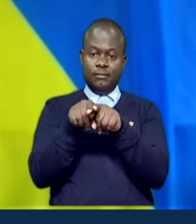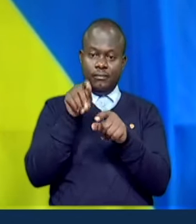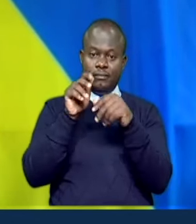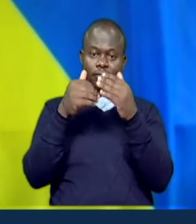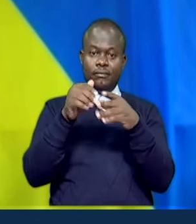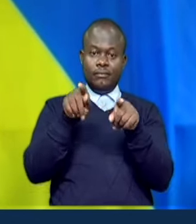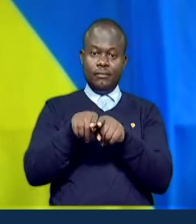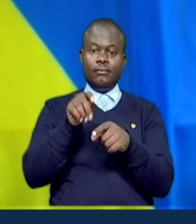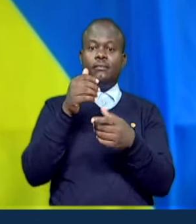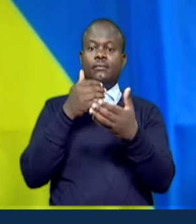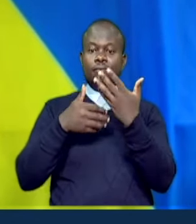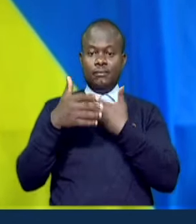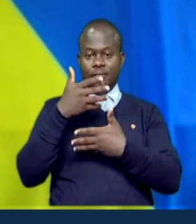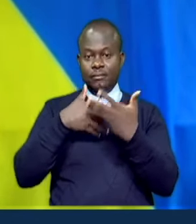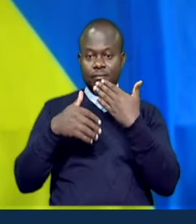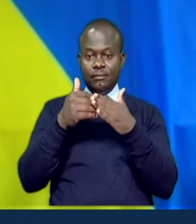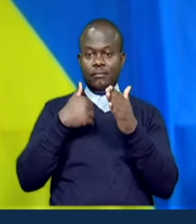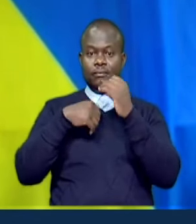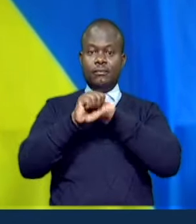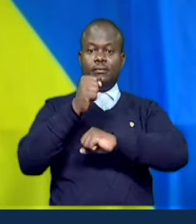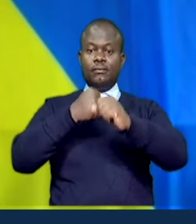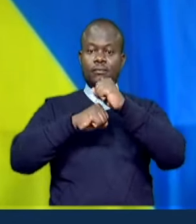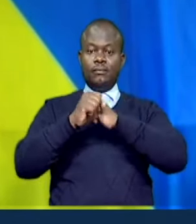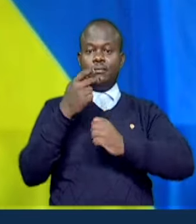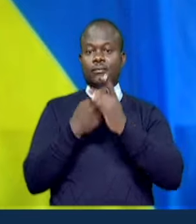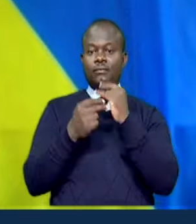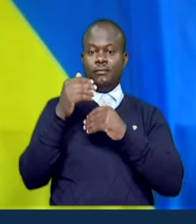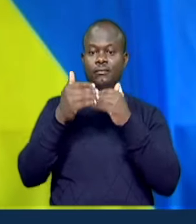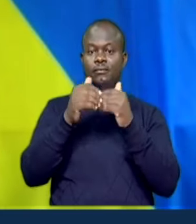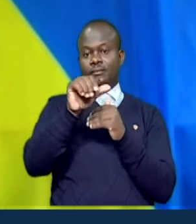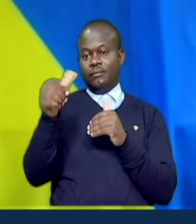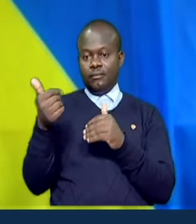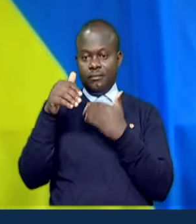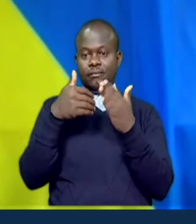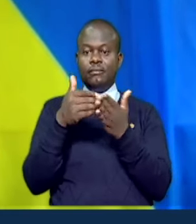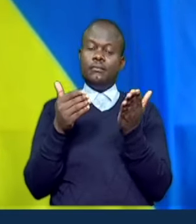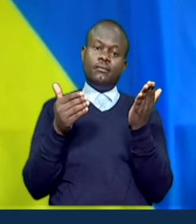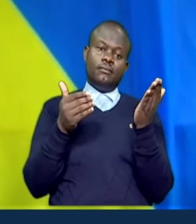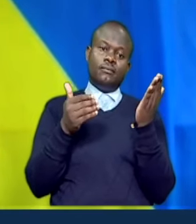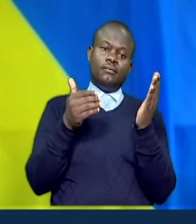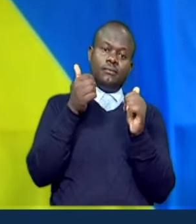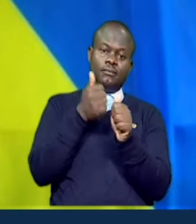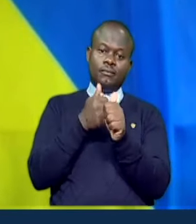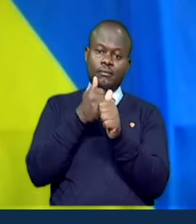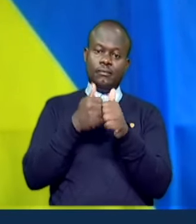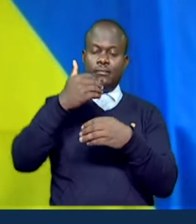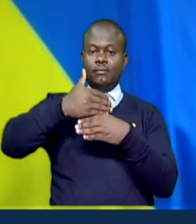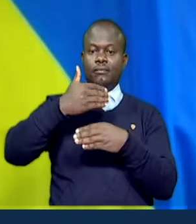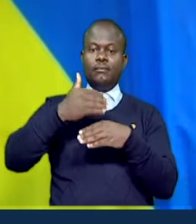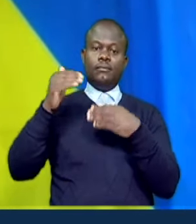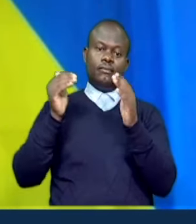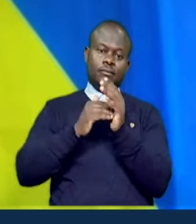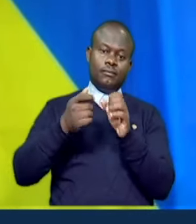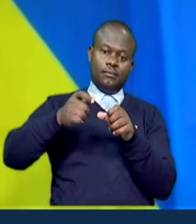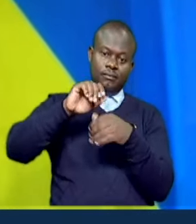ni abantu bamwe, ni abantu bagenderanira, ni abantu bafite ibikorwa ku mpande zindi kuri buri ruhande rw'umupaka. Hakiyongeraho